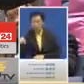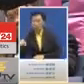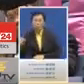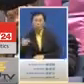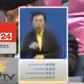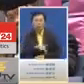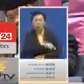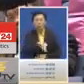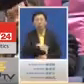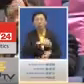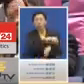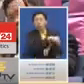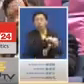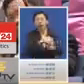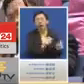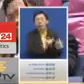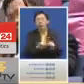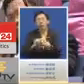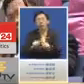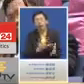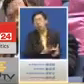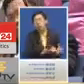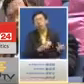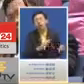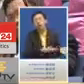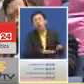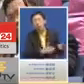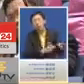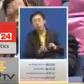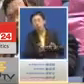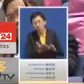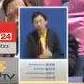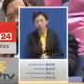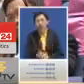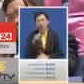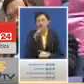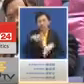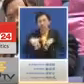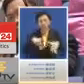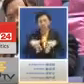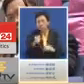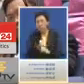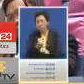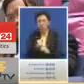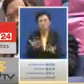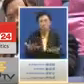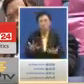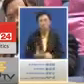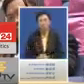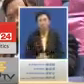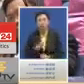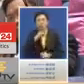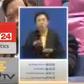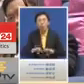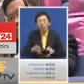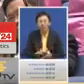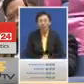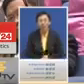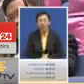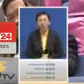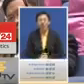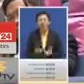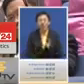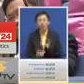ายหมดแล้วตามอำเภอแล้วห้างสะดวกซื้อนี่ไปแย่งอาชีพชาวบ้านหมดหมูปิ้งต้ม